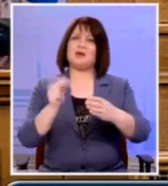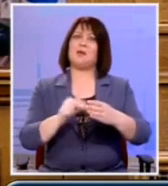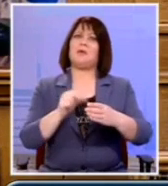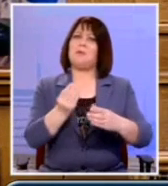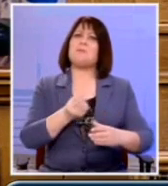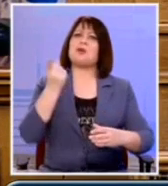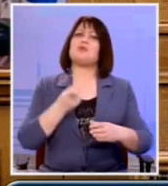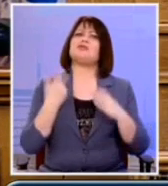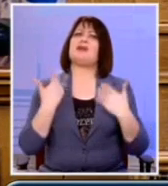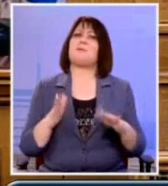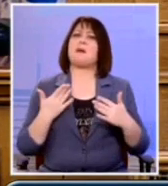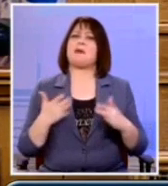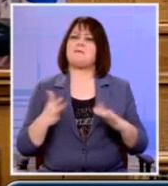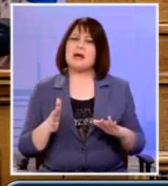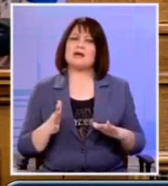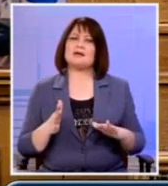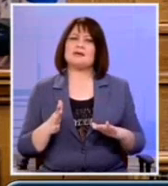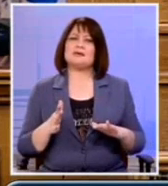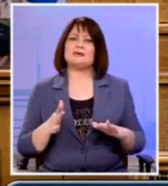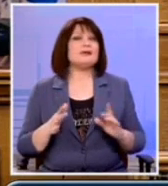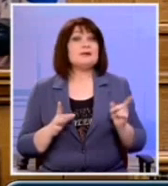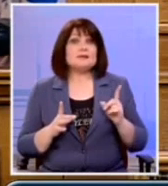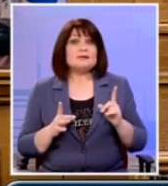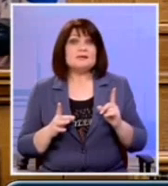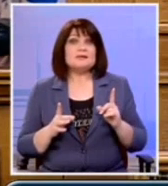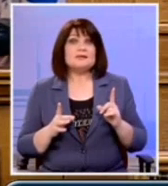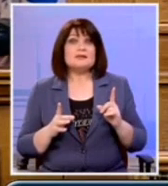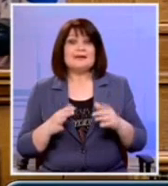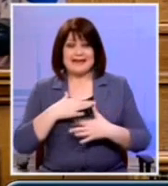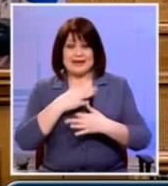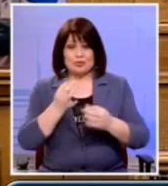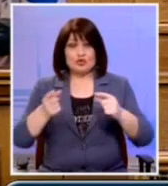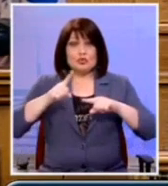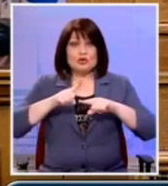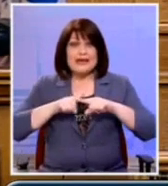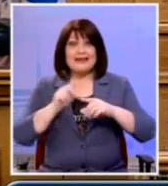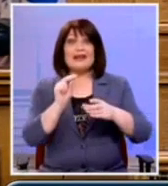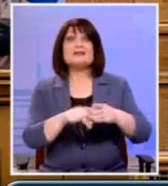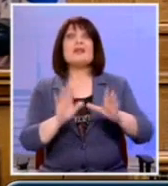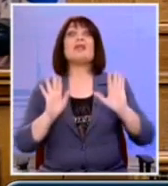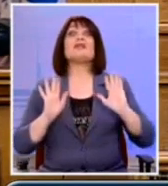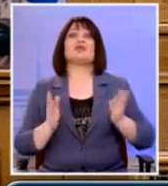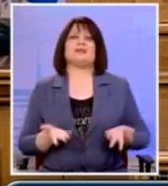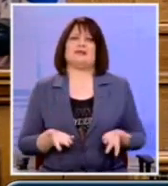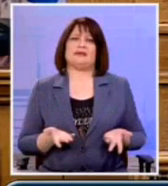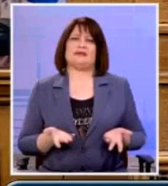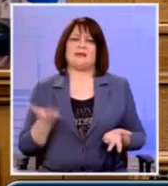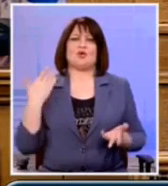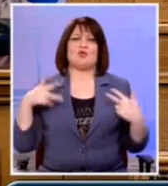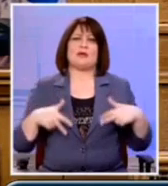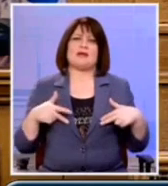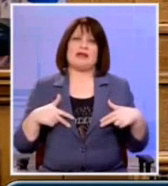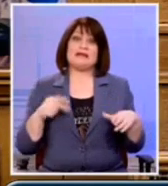μεγάλη πλειοψηφία, δεν ψηφίστηκε από τον εκπρόσωπο της χώρας μας στο πλαίσιο της προηγούμενης